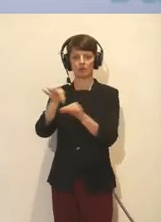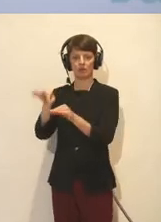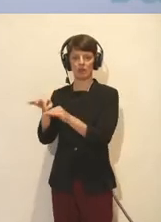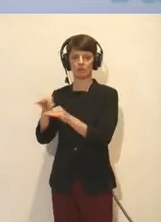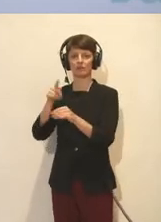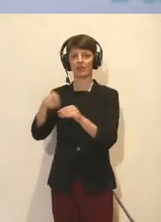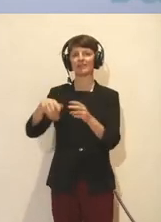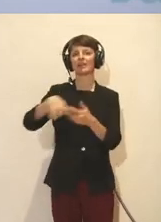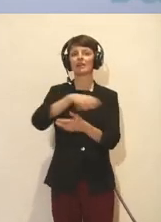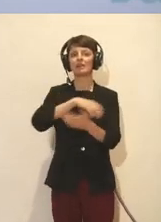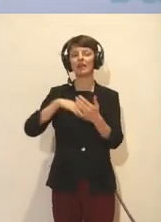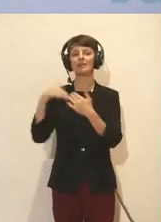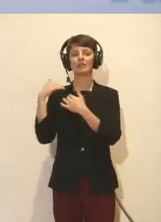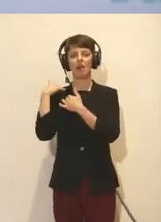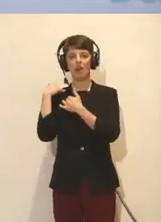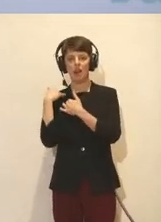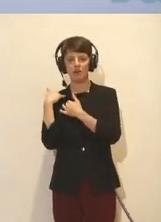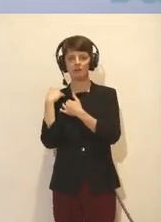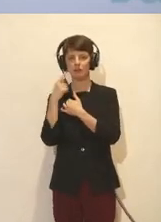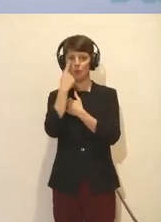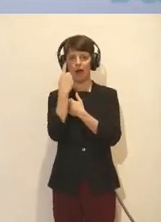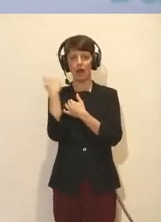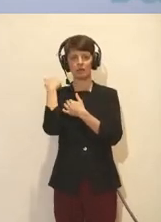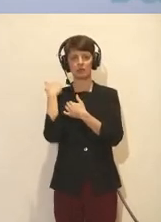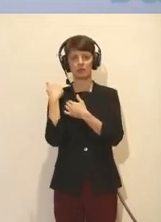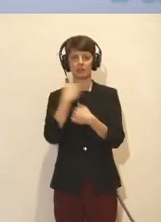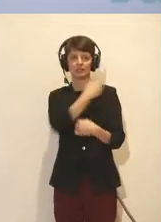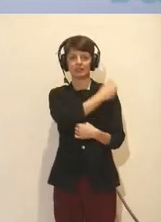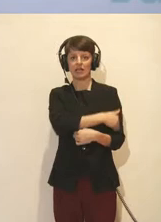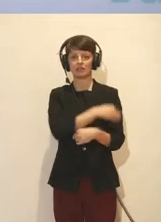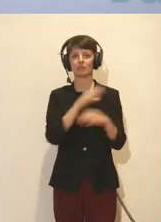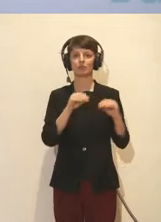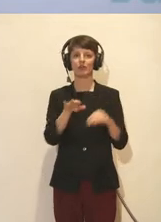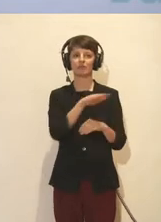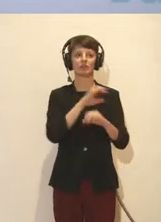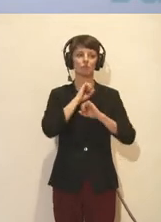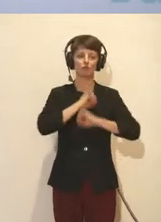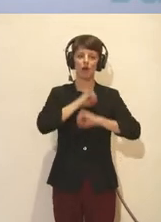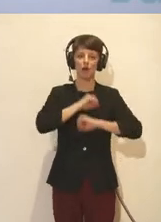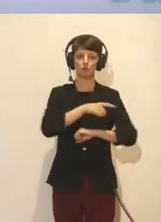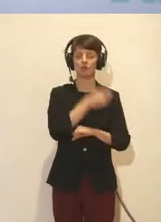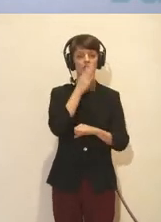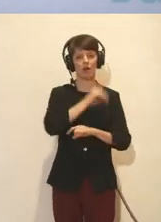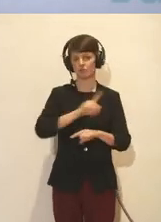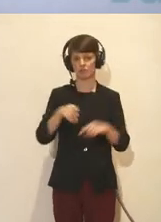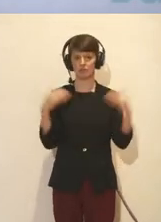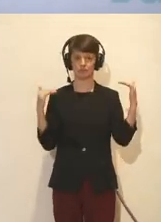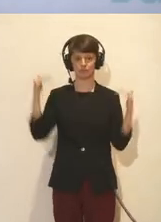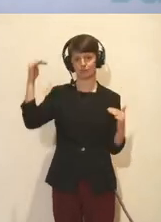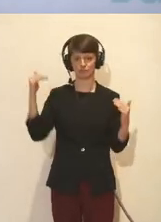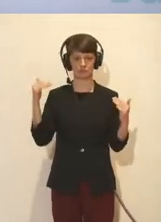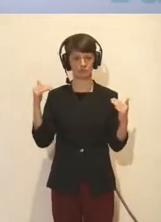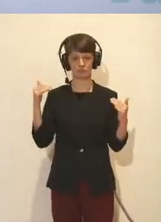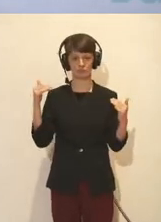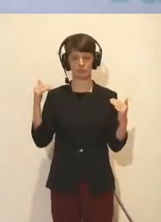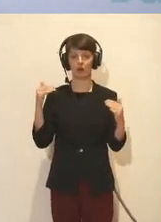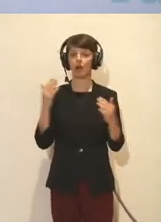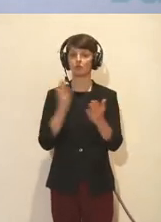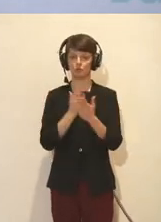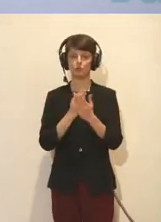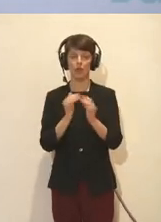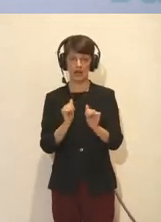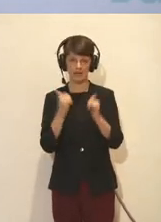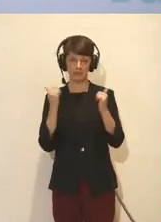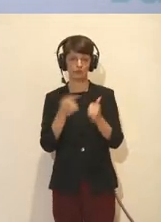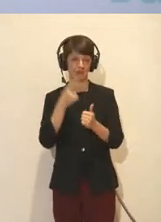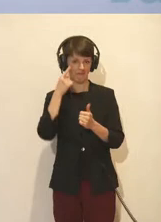krisenlasten einseitig auf dem rücken der beschäftigten ausgetragen werden und wir haben auch erlebt und wir wissen